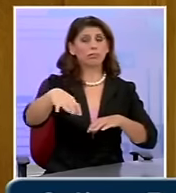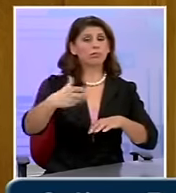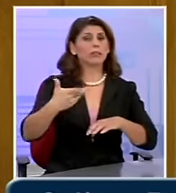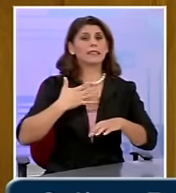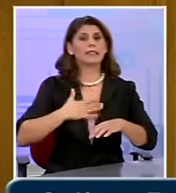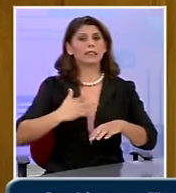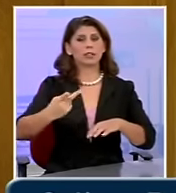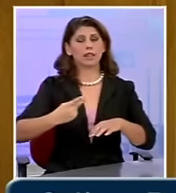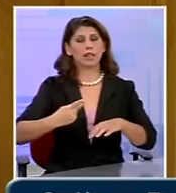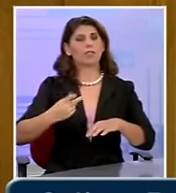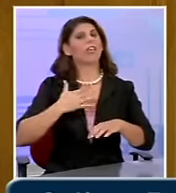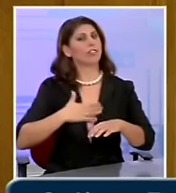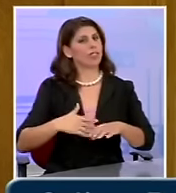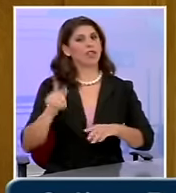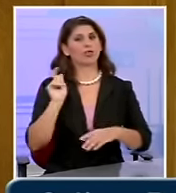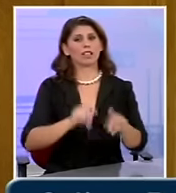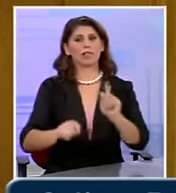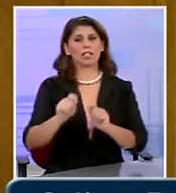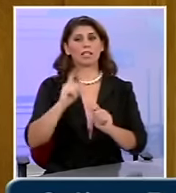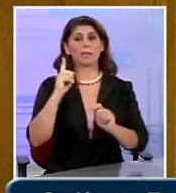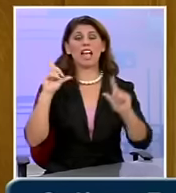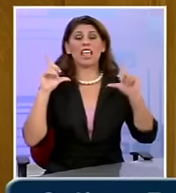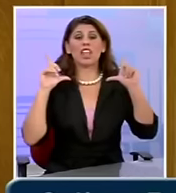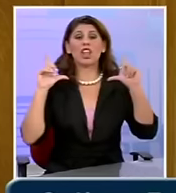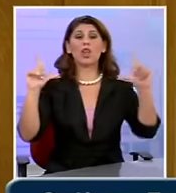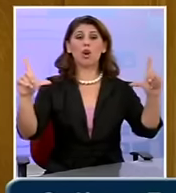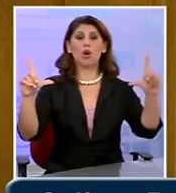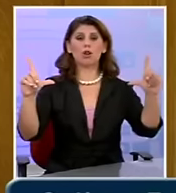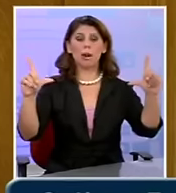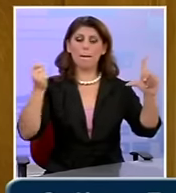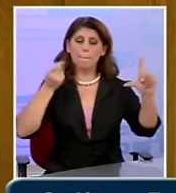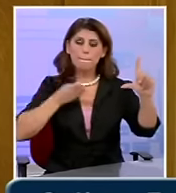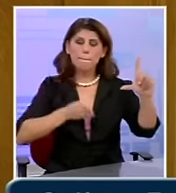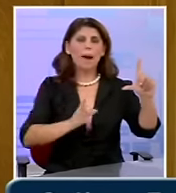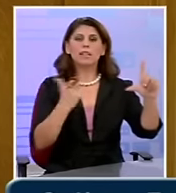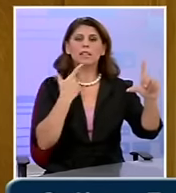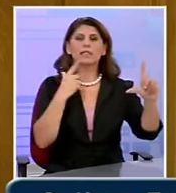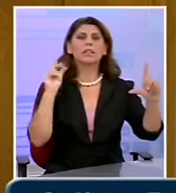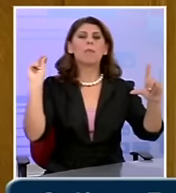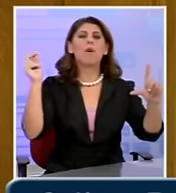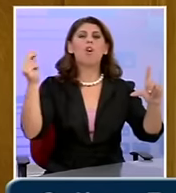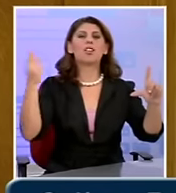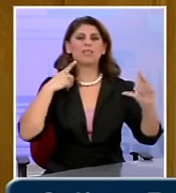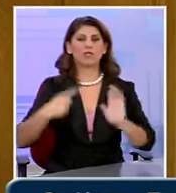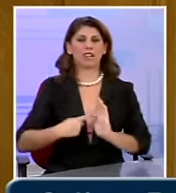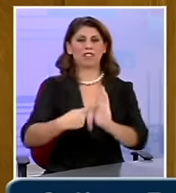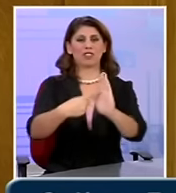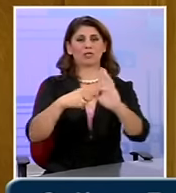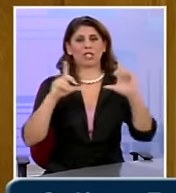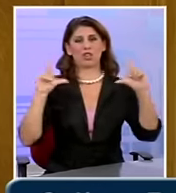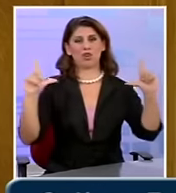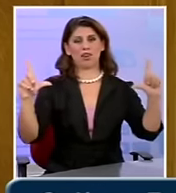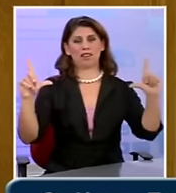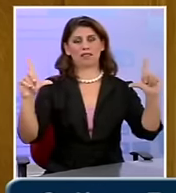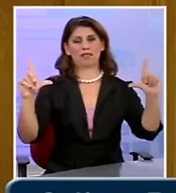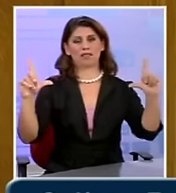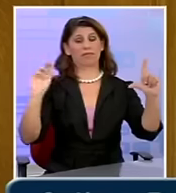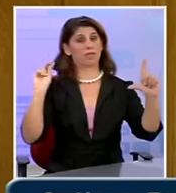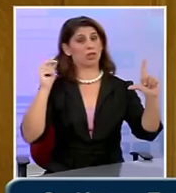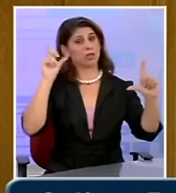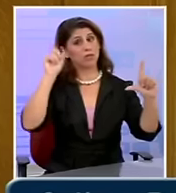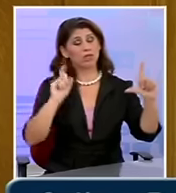να δημιουργήσουν μια εικόνα μέσω του πολιτισμού. Ο πολιτισμός είναι ίσως